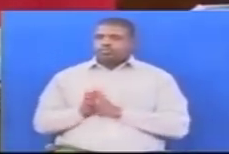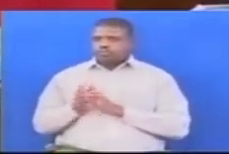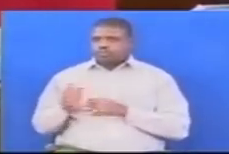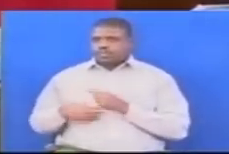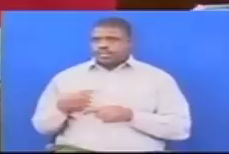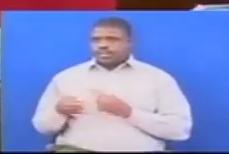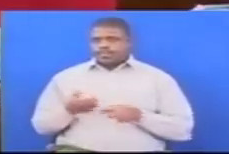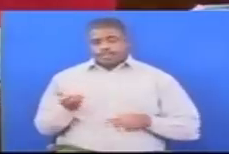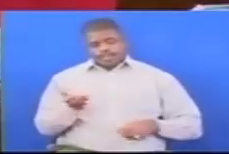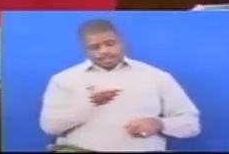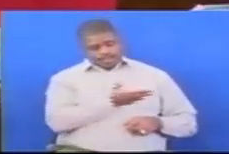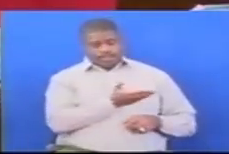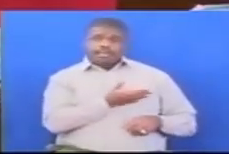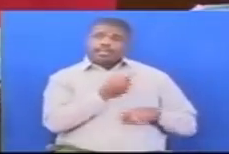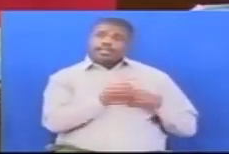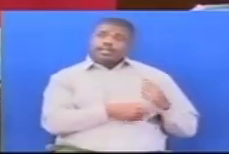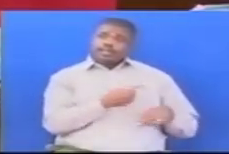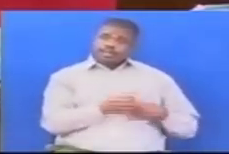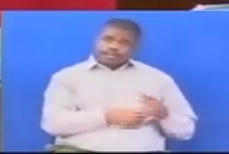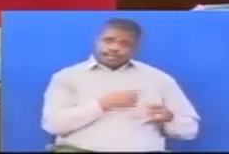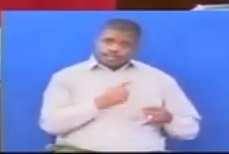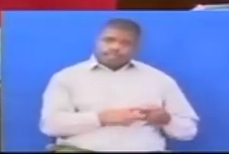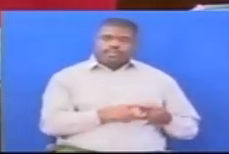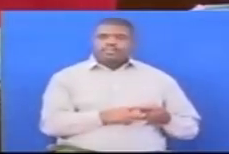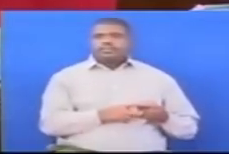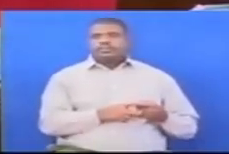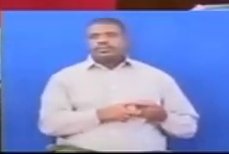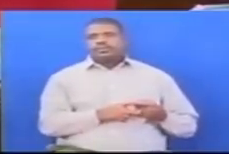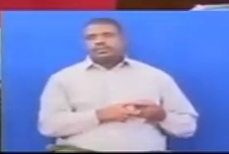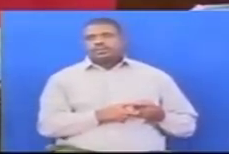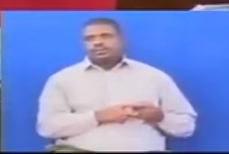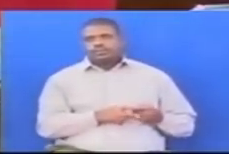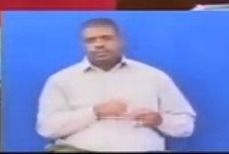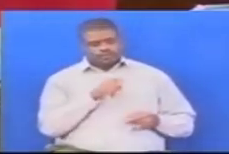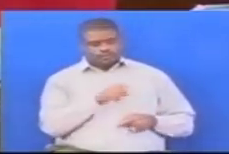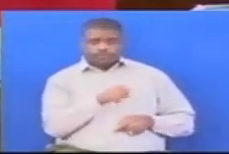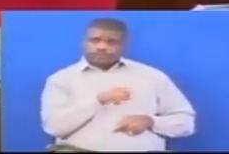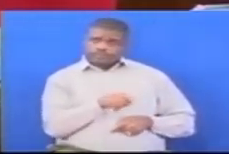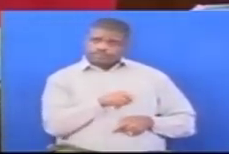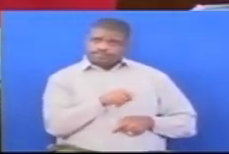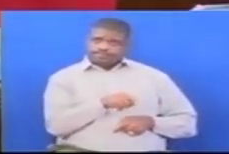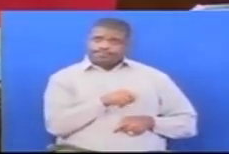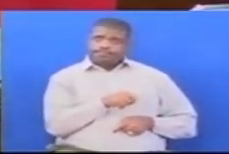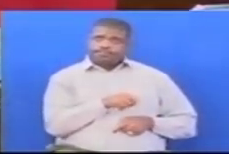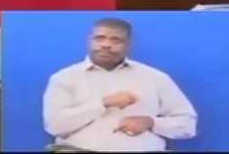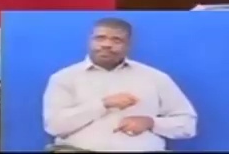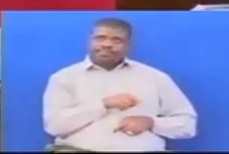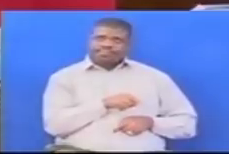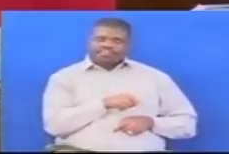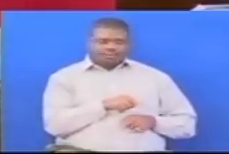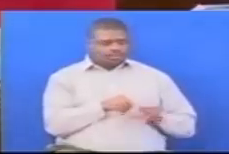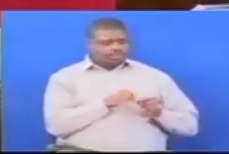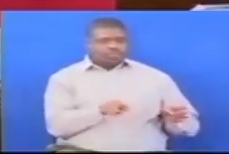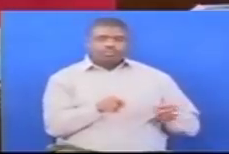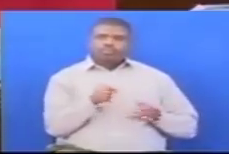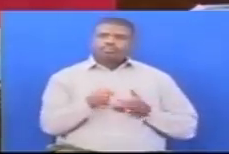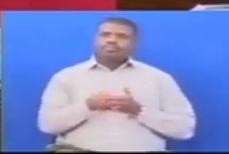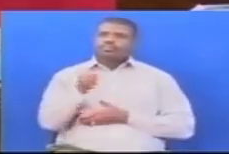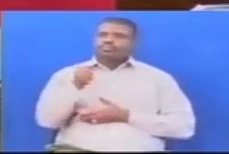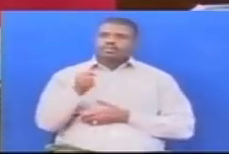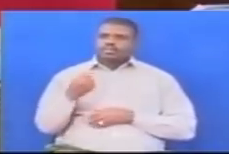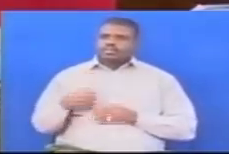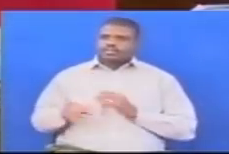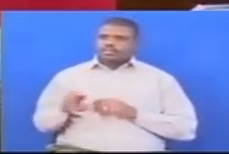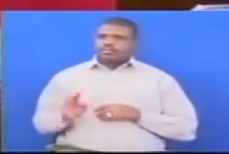mingine ambayo inaendelea niliyokamilika Madaba ya maji, na hii ambayo imetengewa bajeti ya zaidi ya